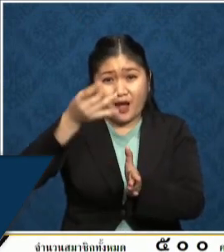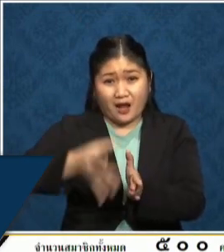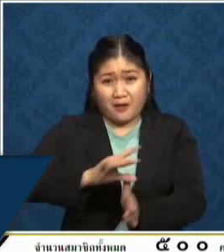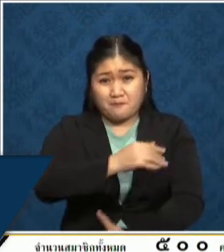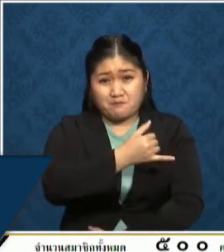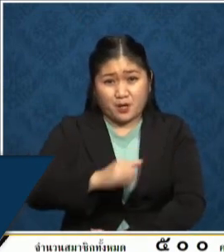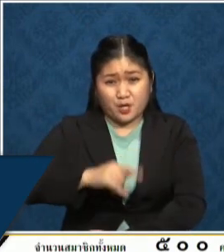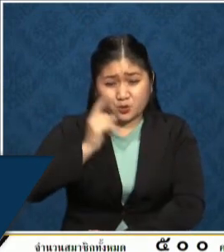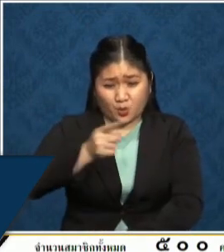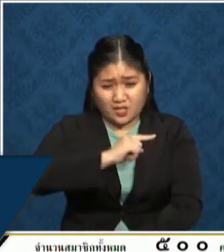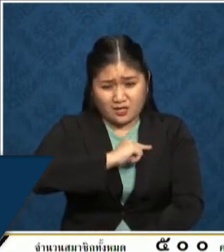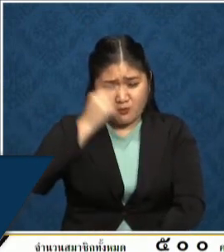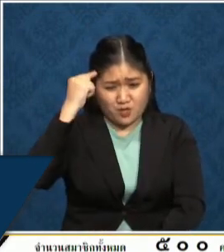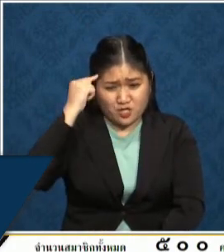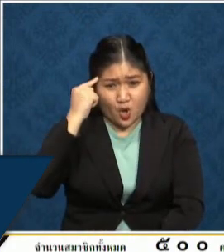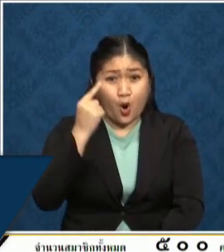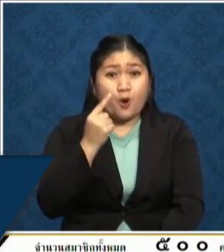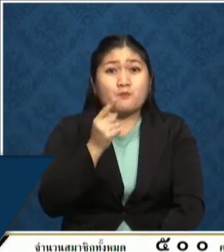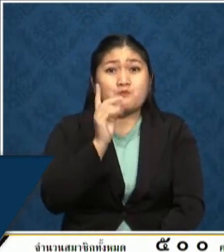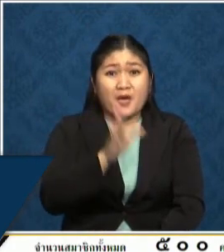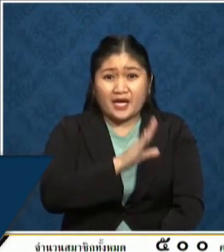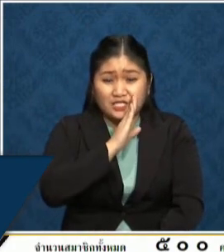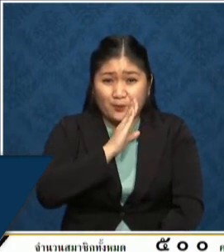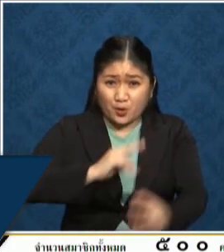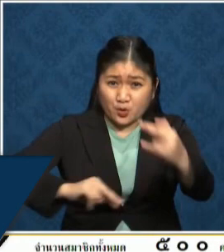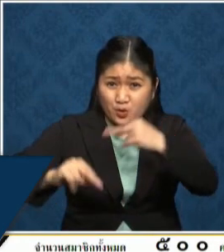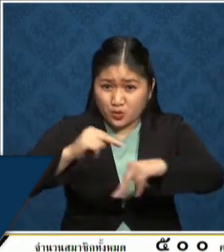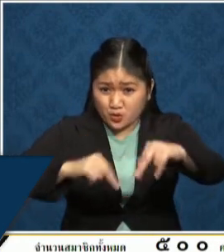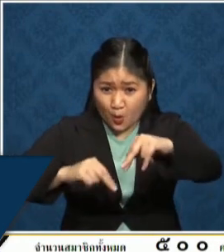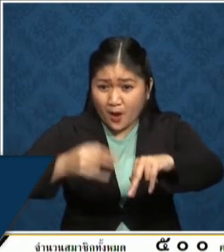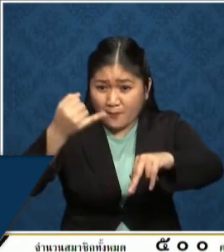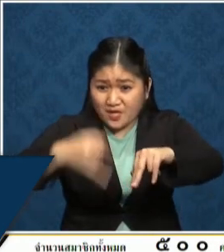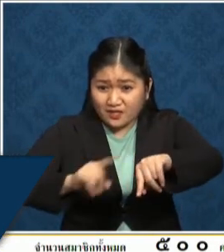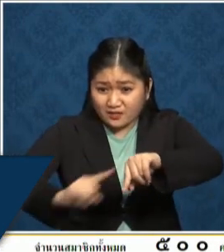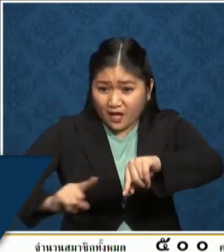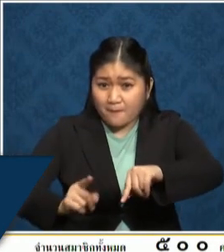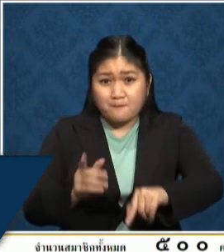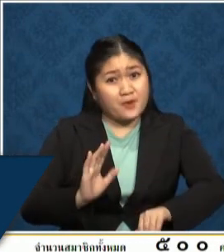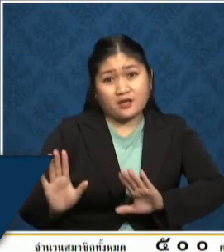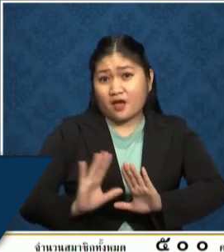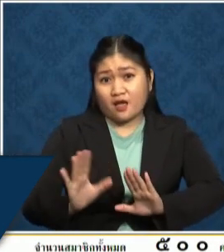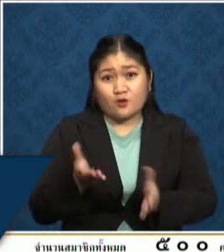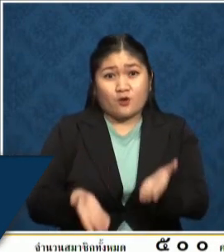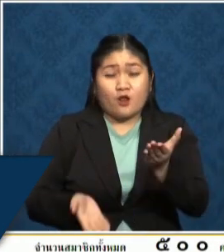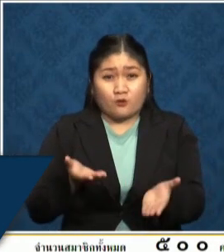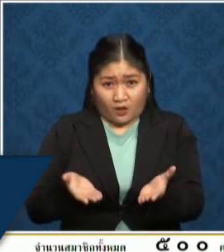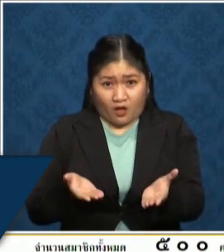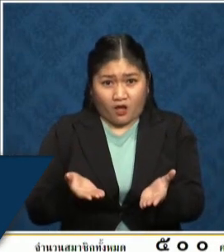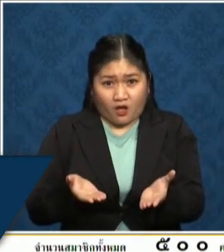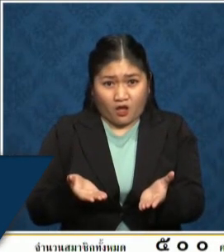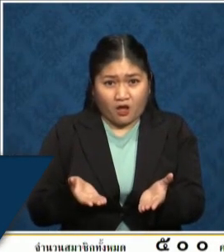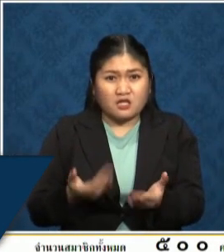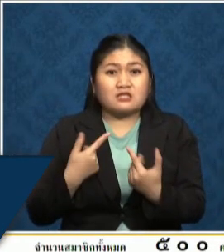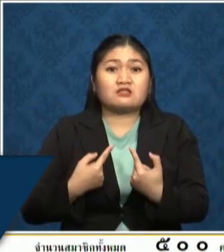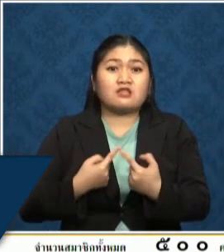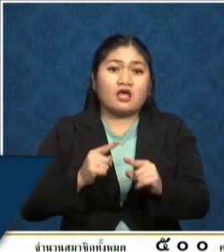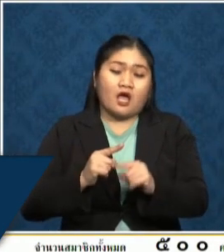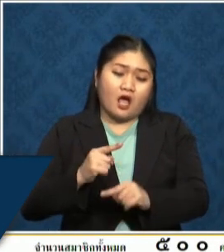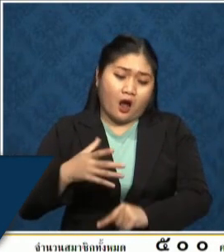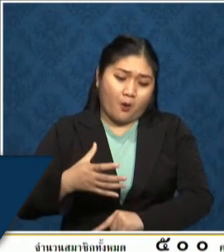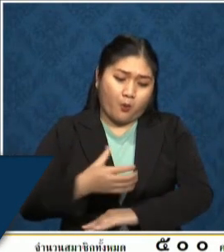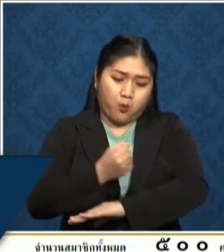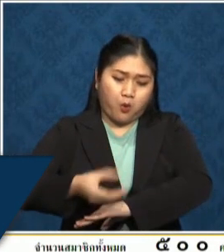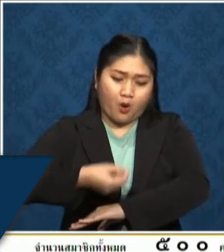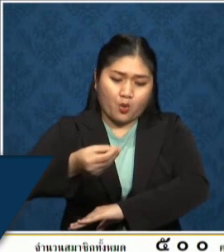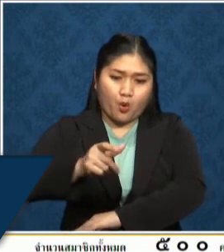ั้งคุณตองรบผดชอบแม้อาจจะไม่มสูตการรับผดใๆต่ๆก็แล้วแต่แต่กลบไปให้อำนาจกรม